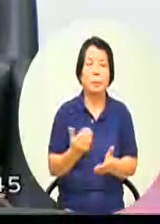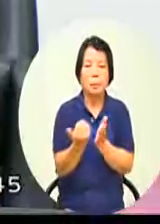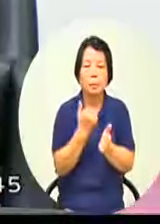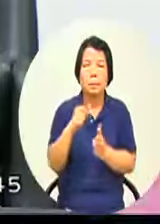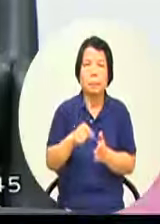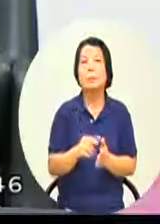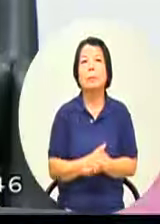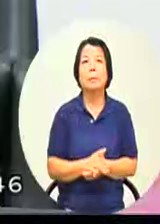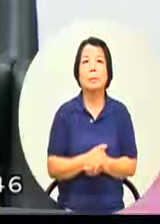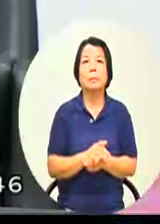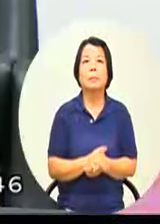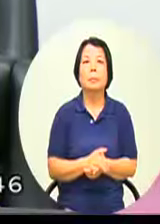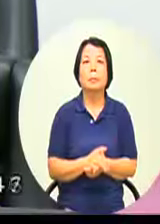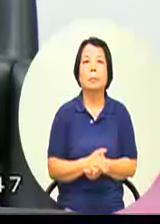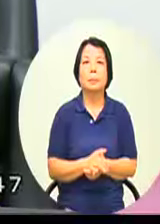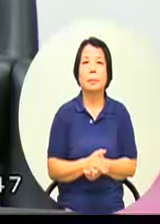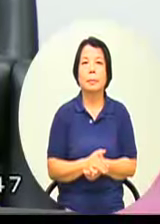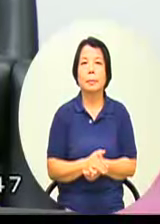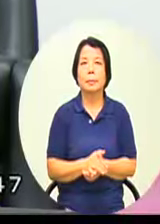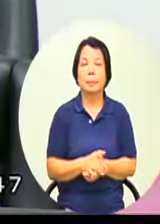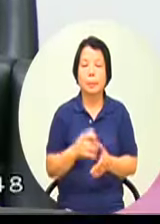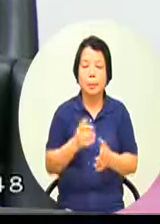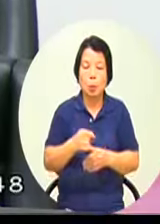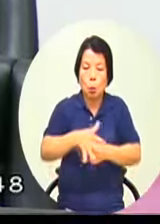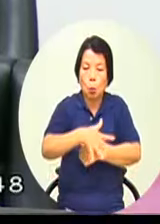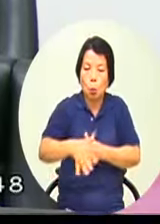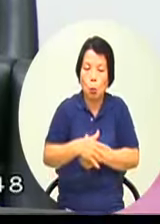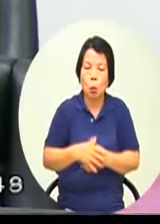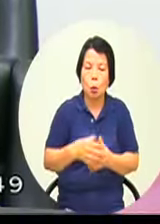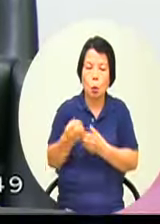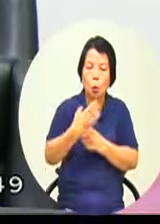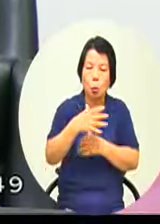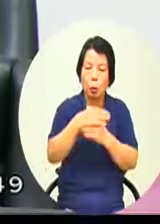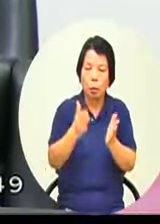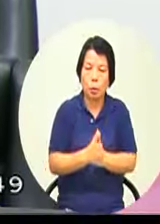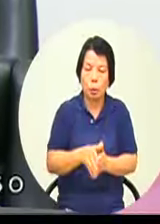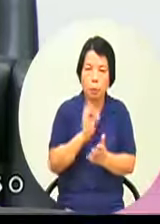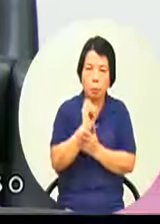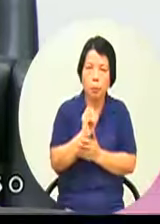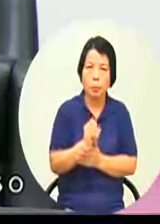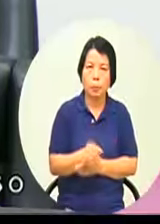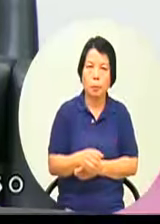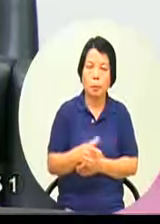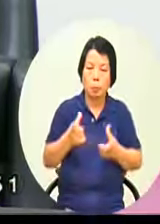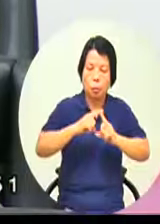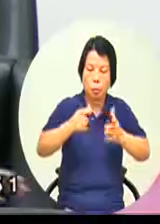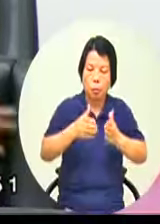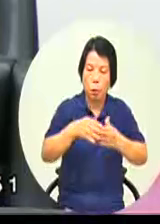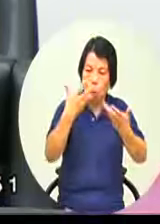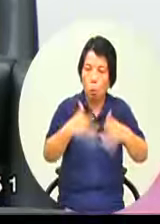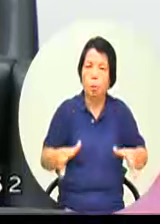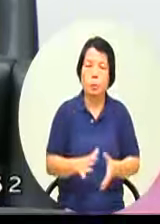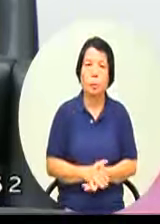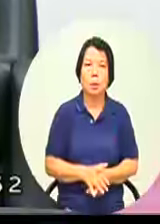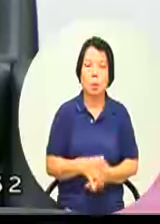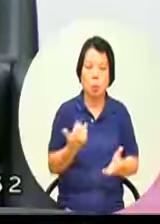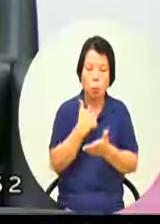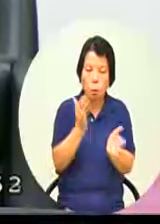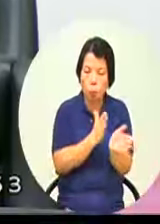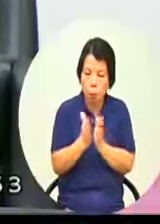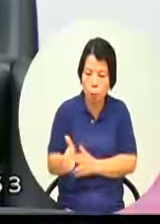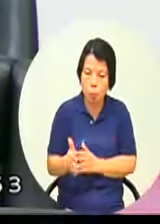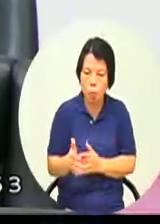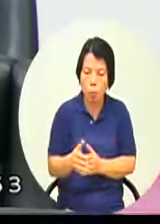我们的那个单位人员跟我说是哪里要反映一下，我跟他说 非常的多，我会整理一下，但